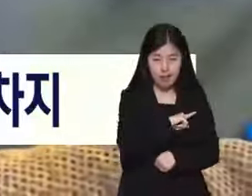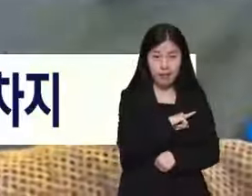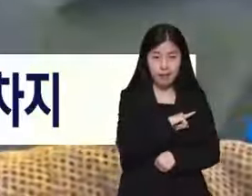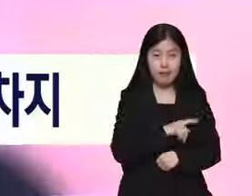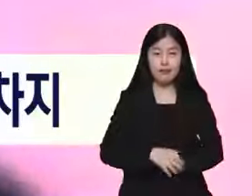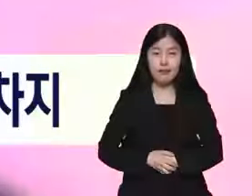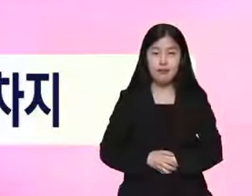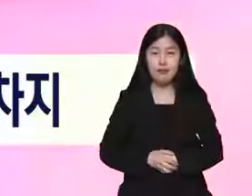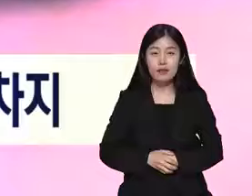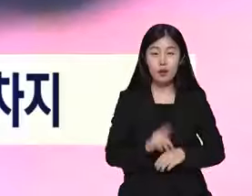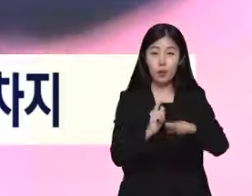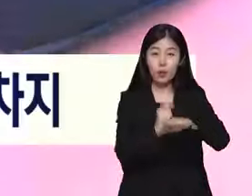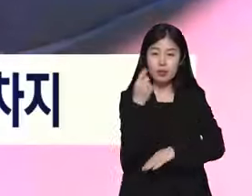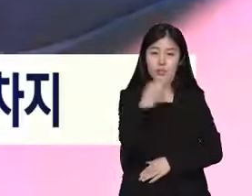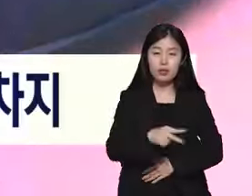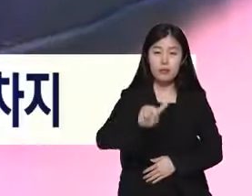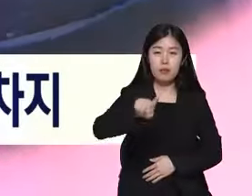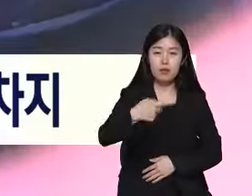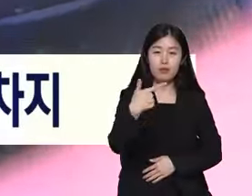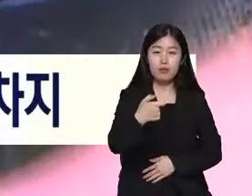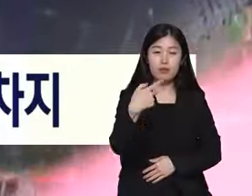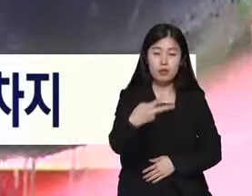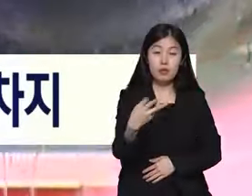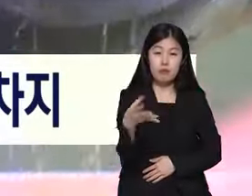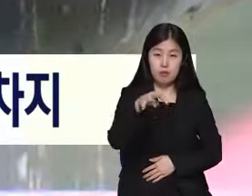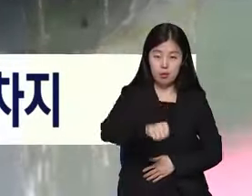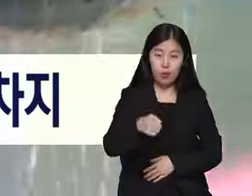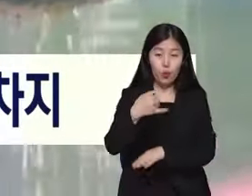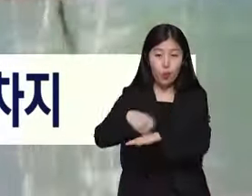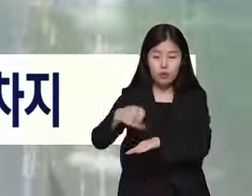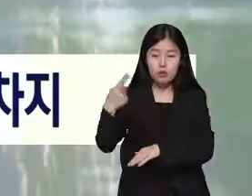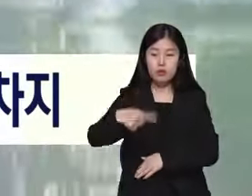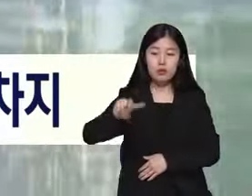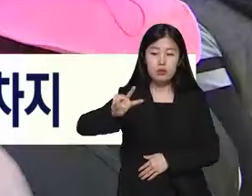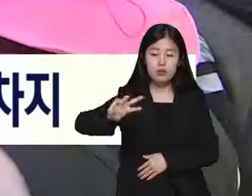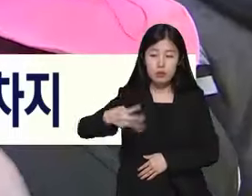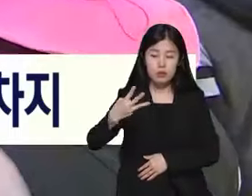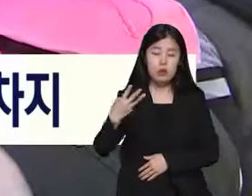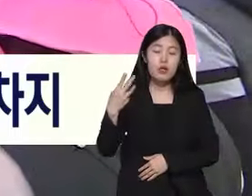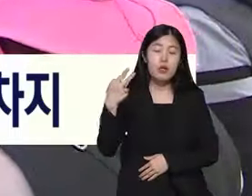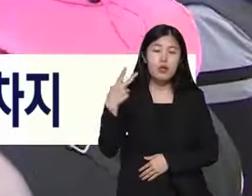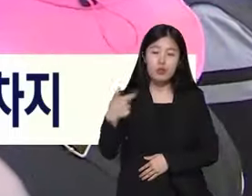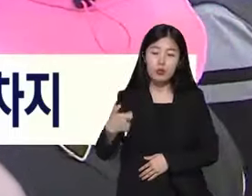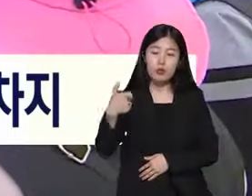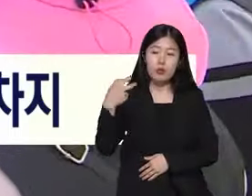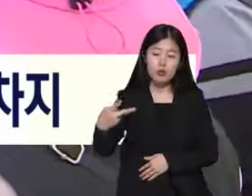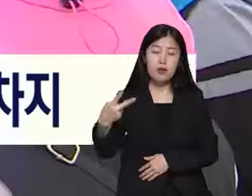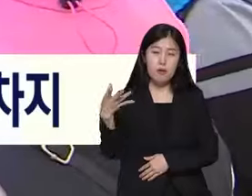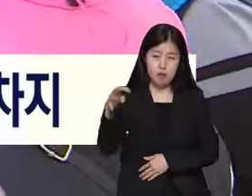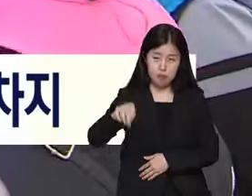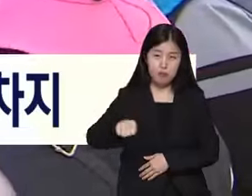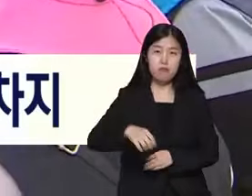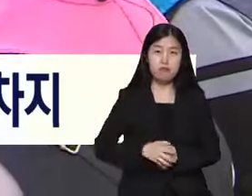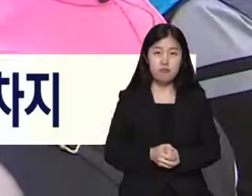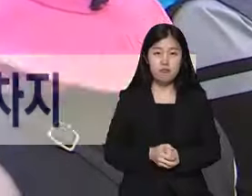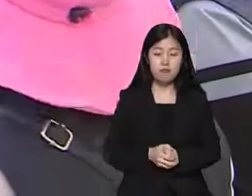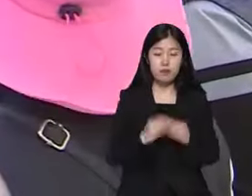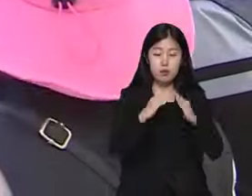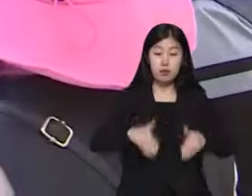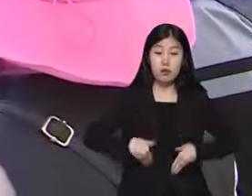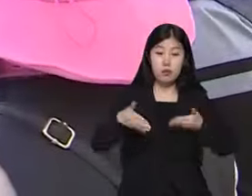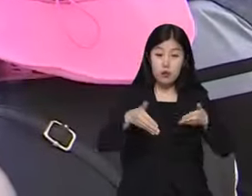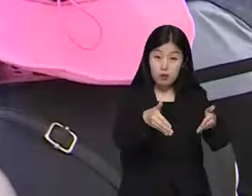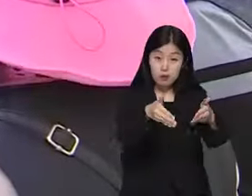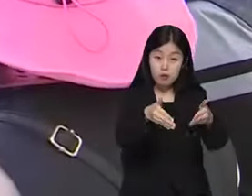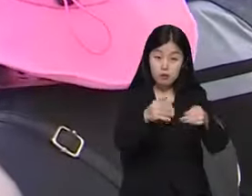액수가 컸으며 고흥 2,162억 원, 완도 1,320억 원 등의 순으로 나타났습니다. 한편 전남의